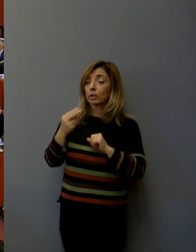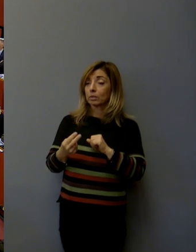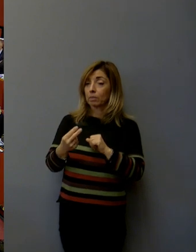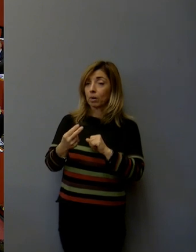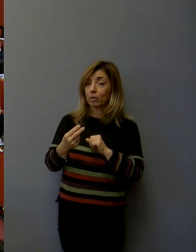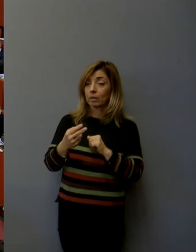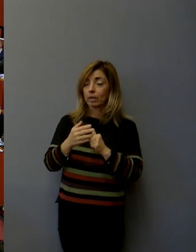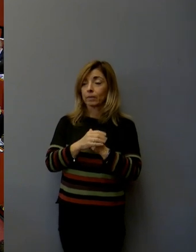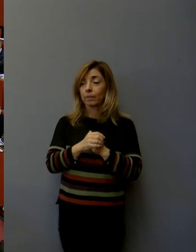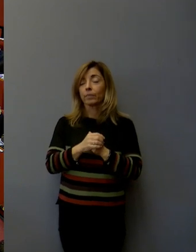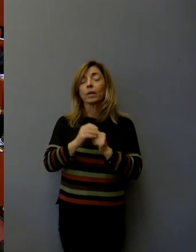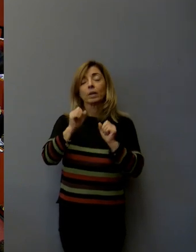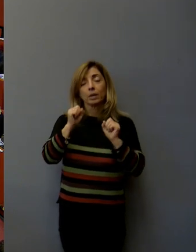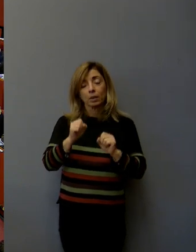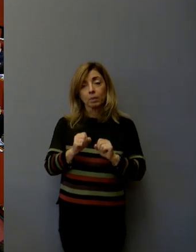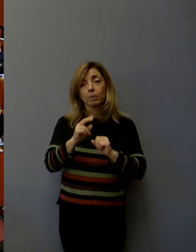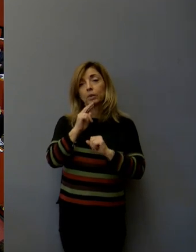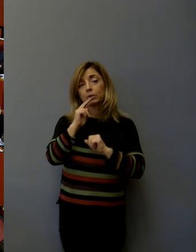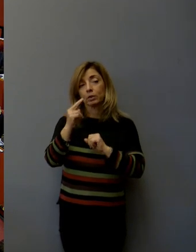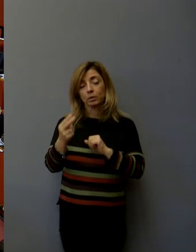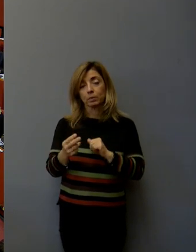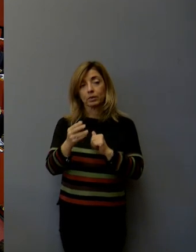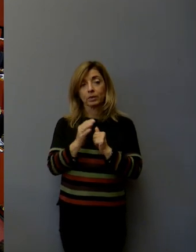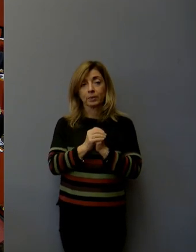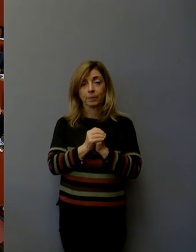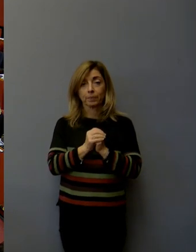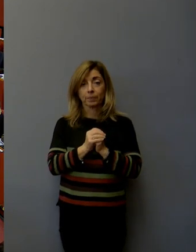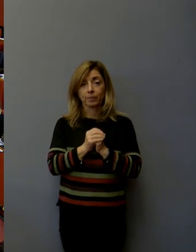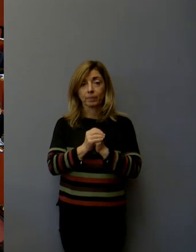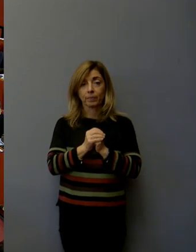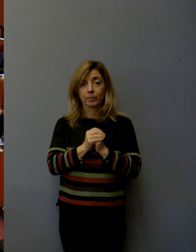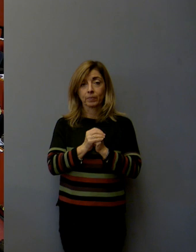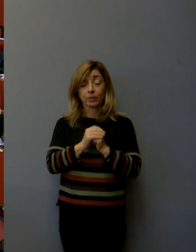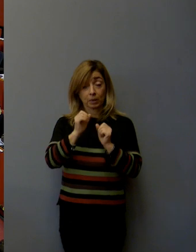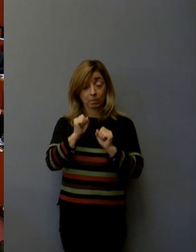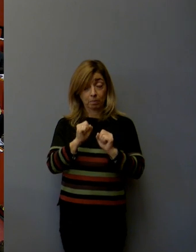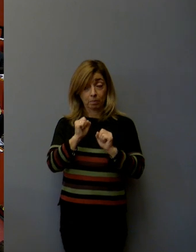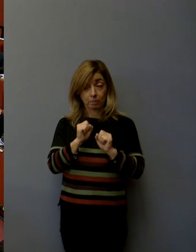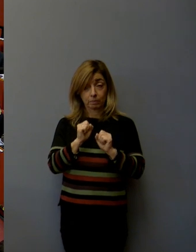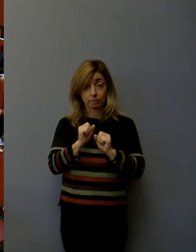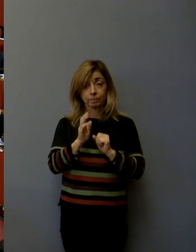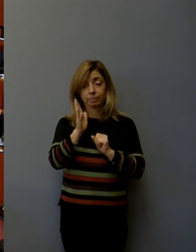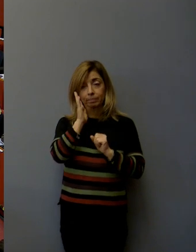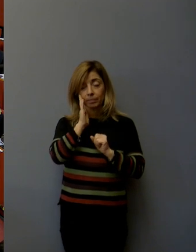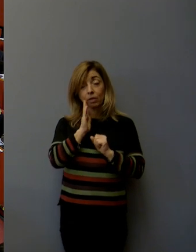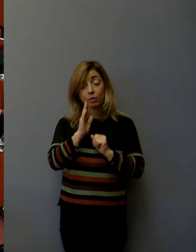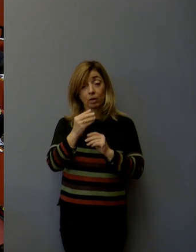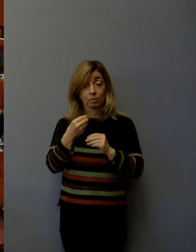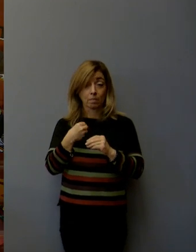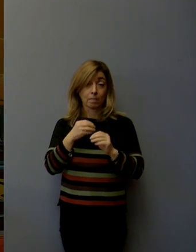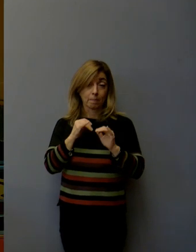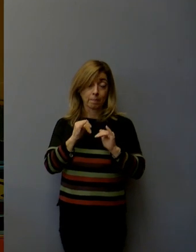posso posso rispondere Posso rispondere Posso mi permettete di